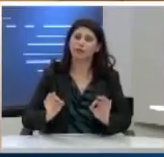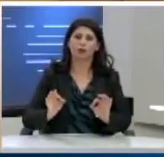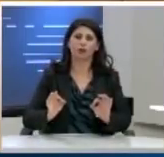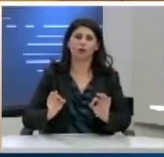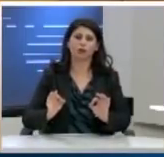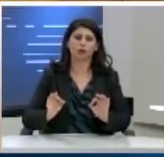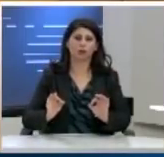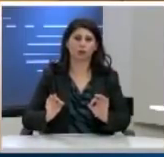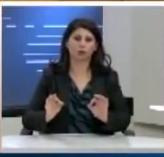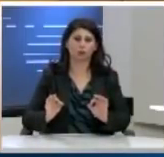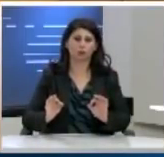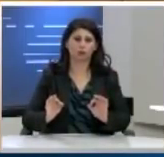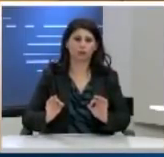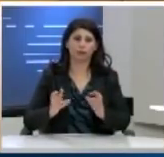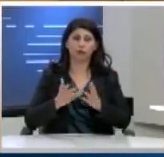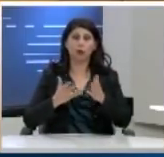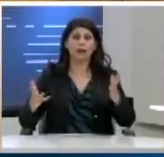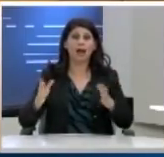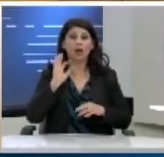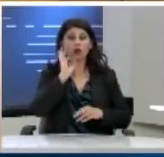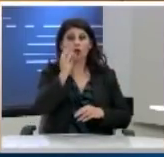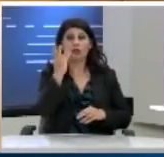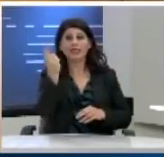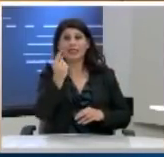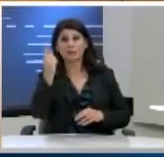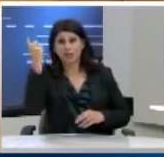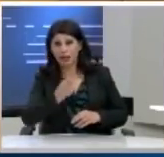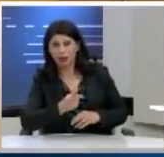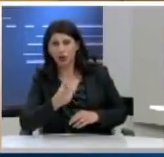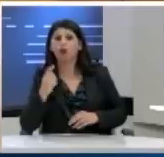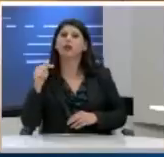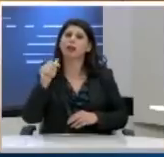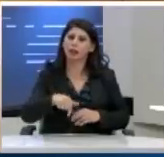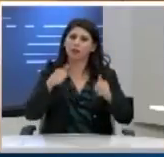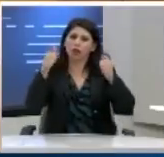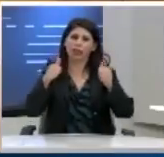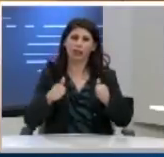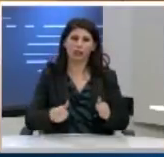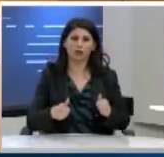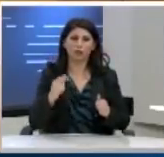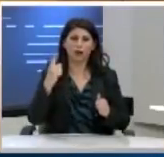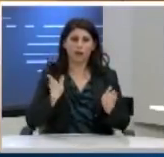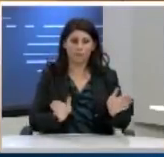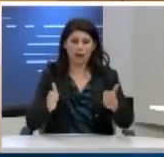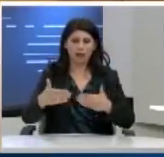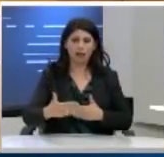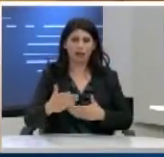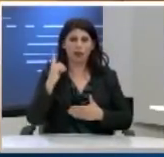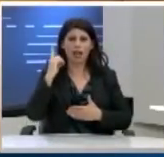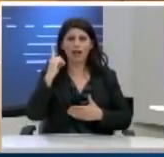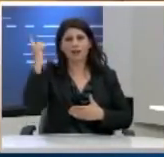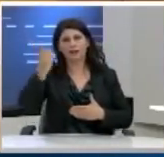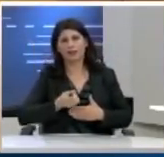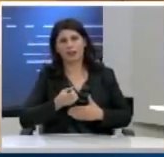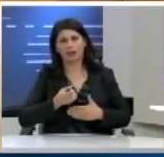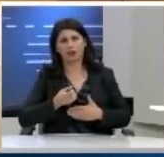μεγάλο στόχο, το 3,5%, και γι' αυτό ανακοινώσαμε ένα πακέτο 1%